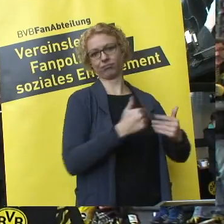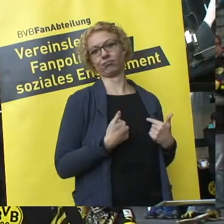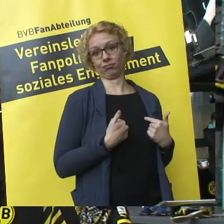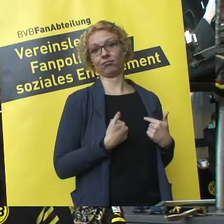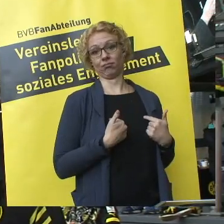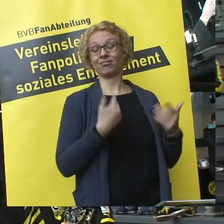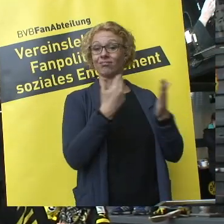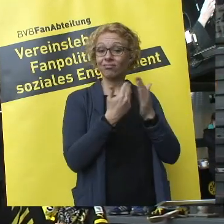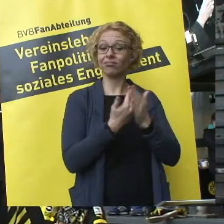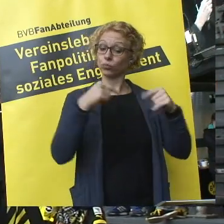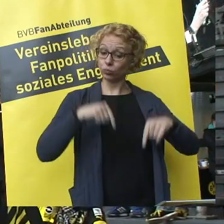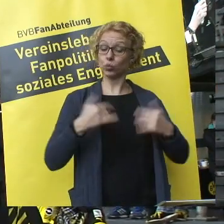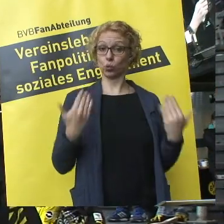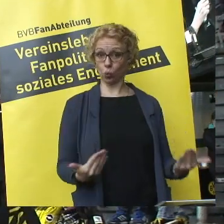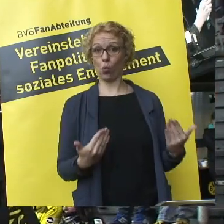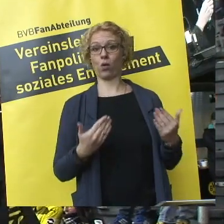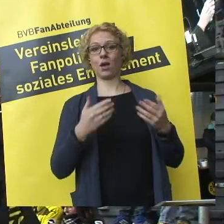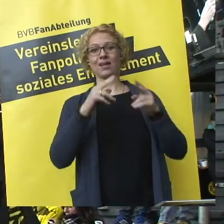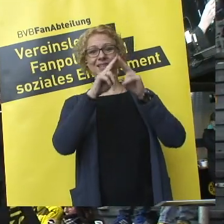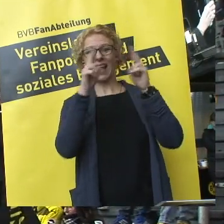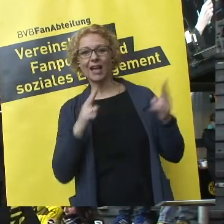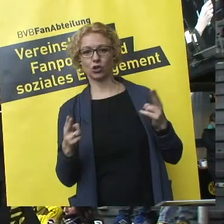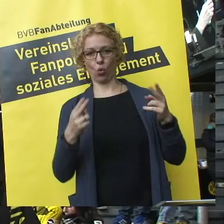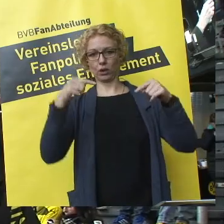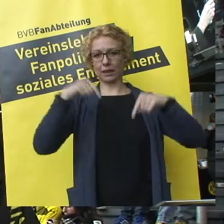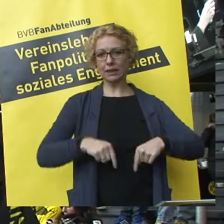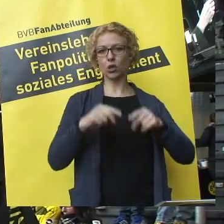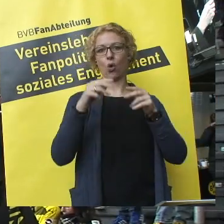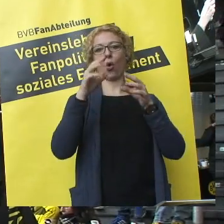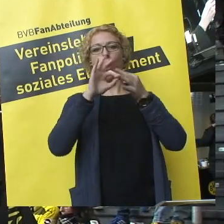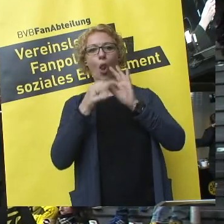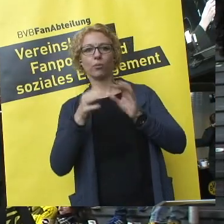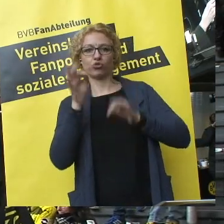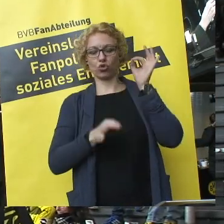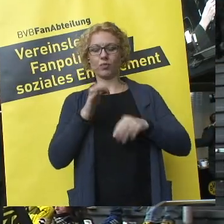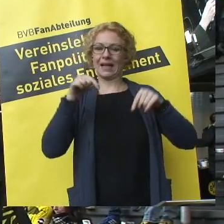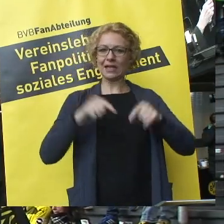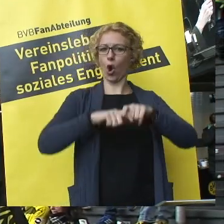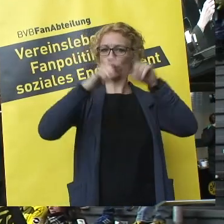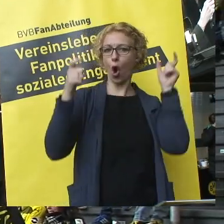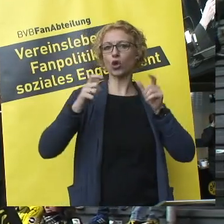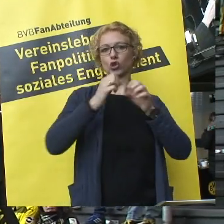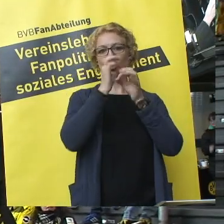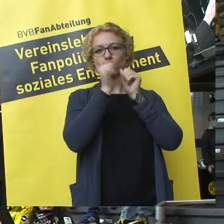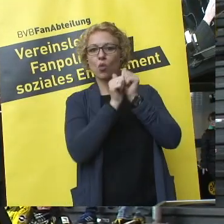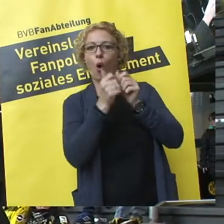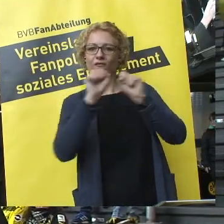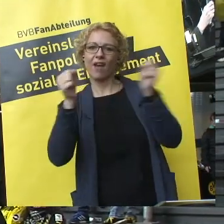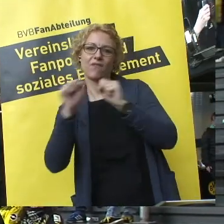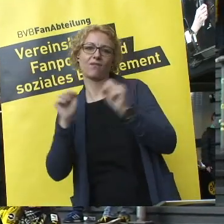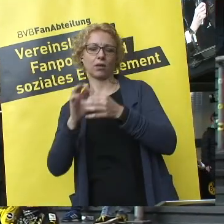veranstalten in der Tradition der Olympischen Spiele alle paar Jahre auch große Sportfeste mit einem bunten